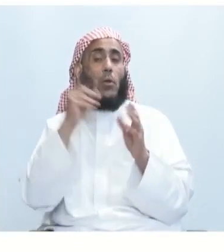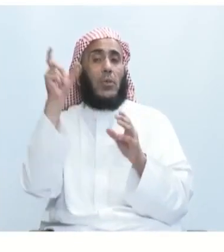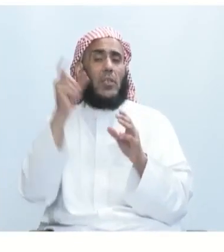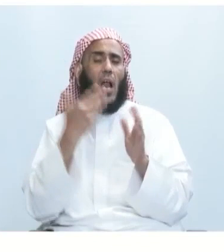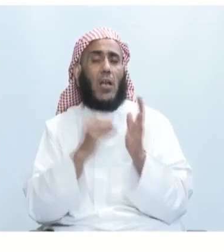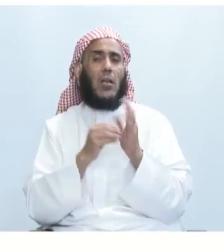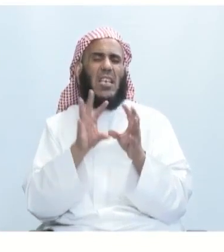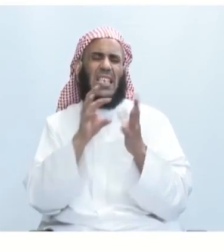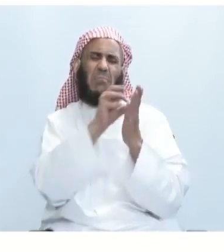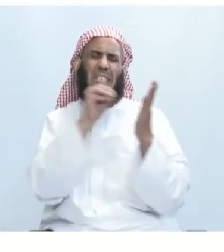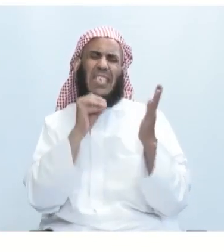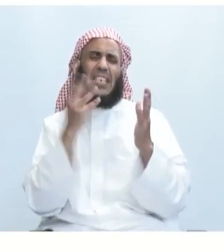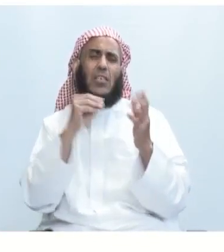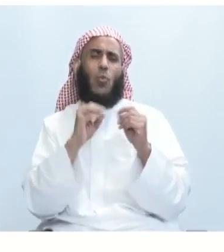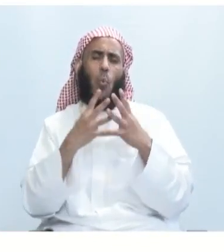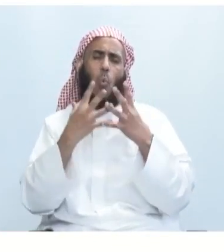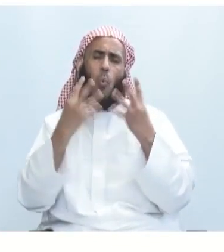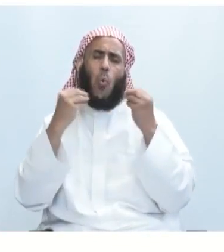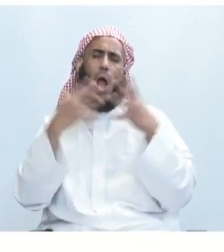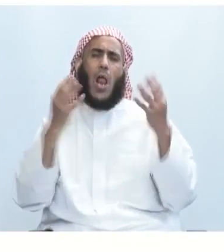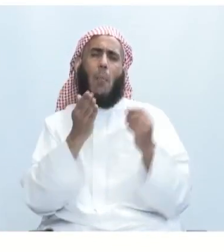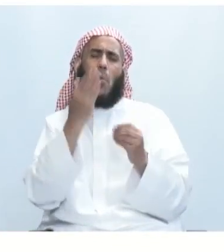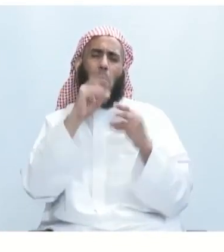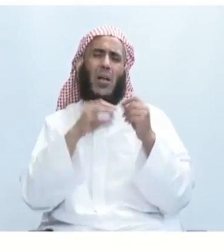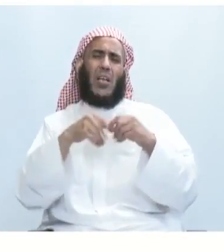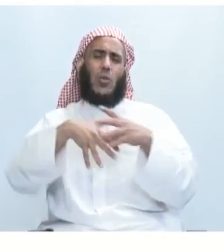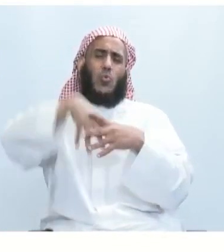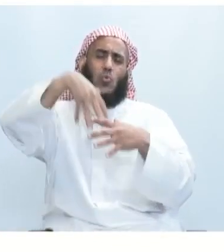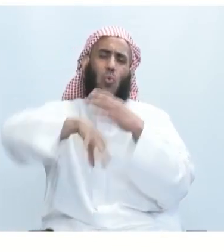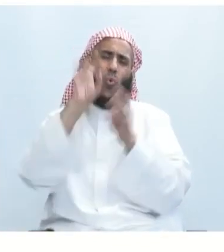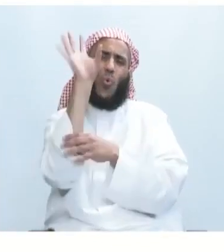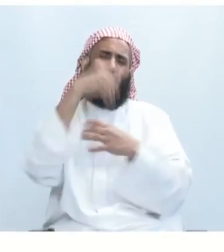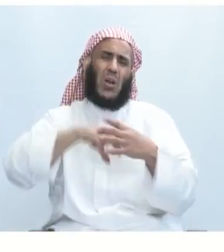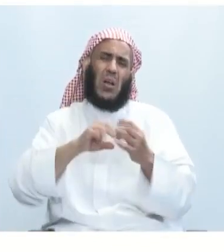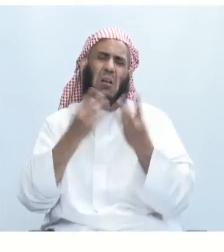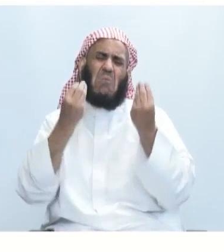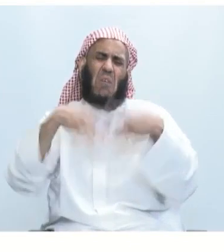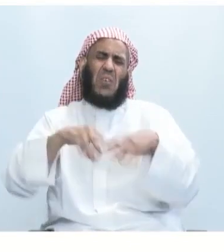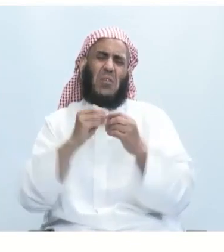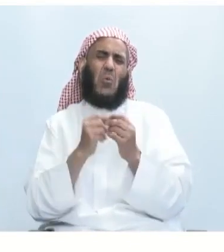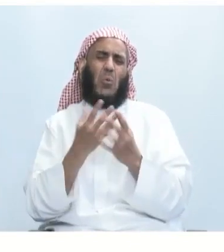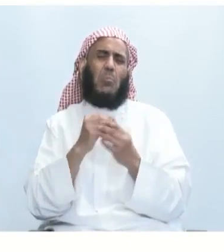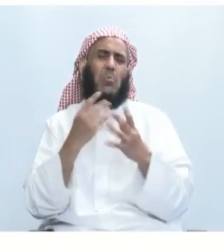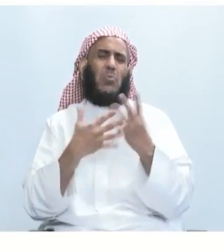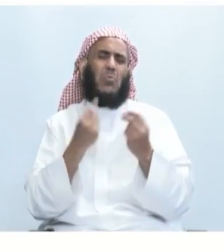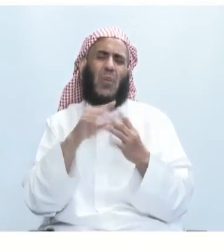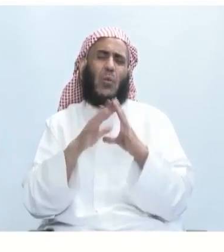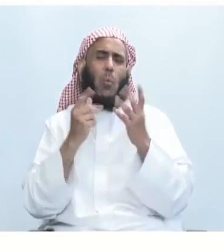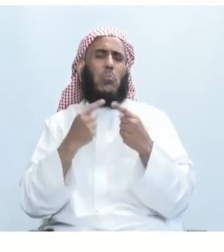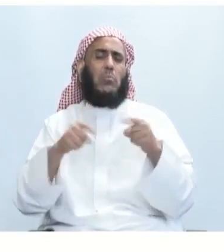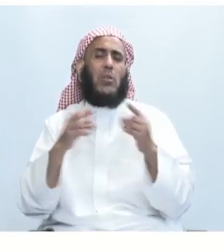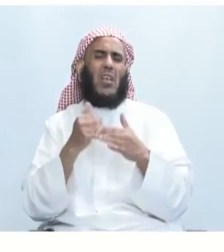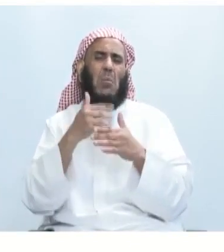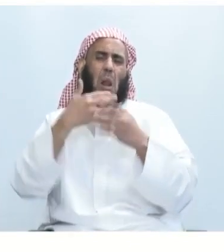النص مثلا يمتص النص كميات هائله من الماء عن طريق جذوره في التربه ولكنه يفقد اغلب هذه الكميات بصفه تكاد تكون مستمره حيث